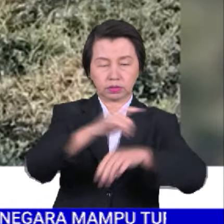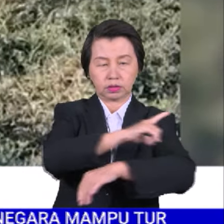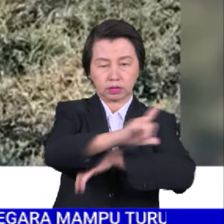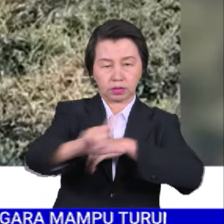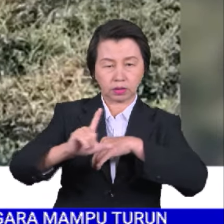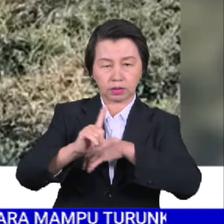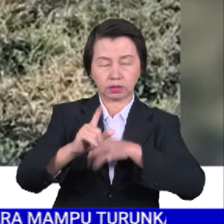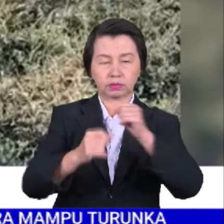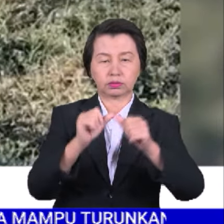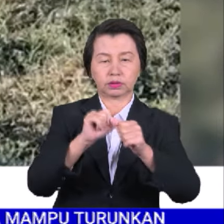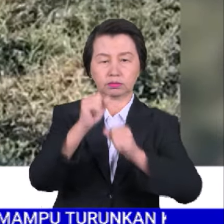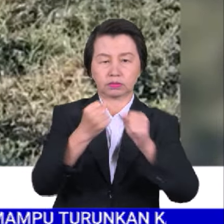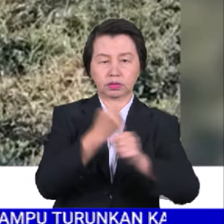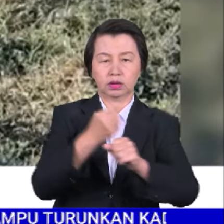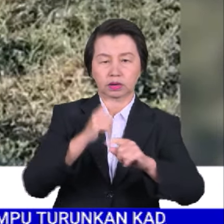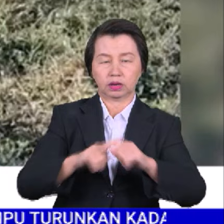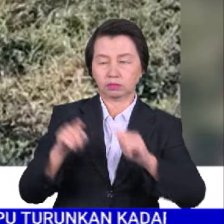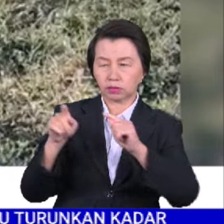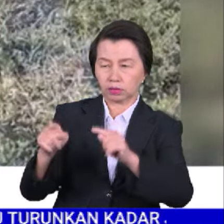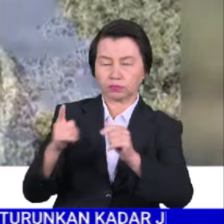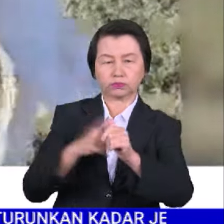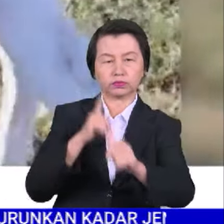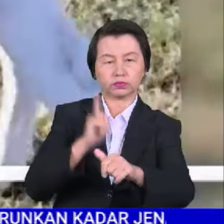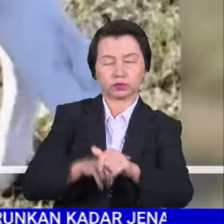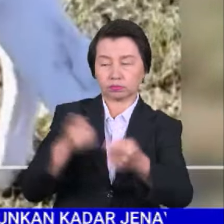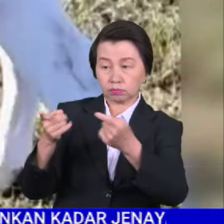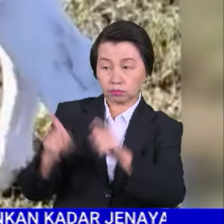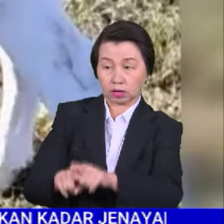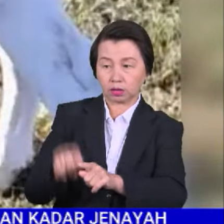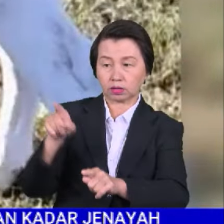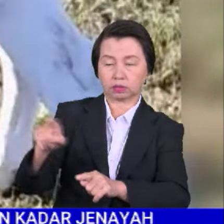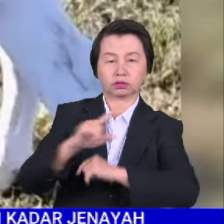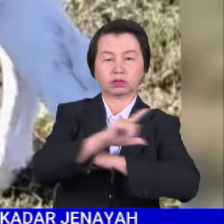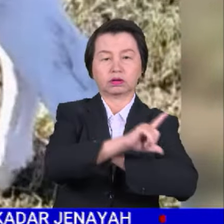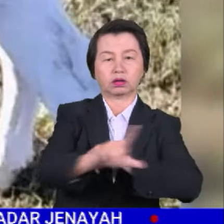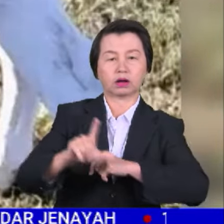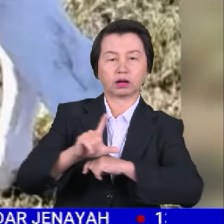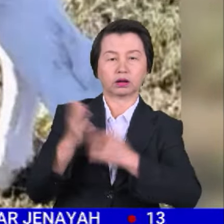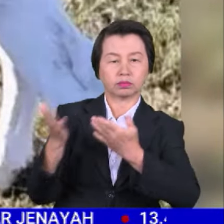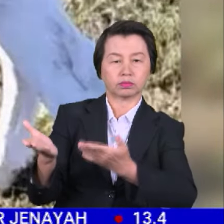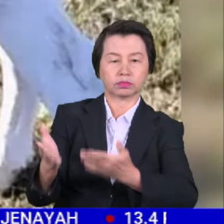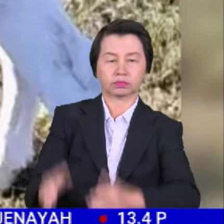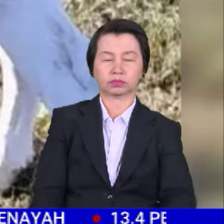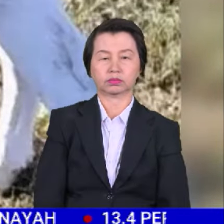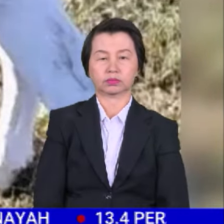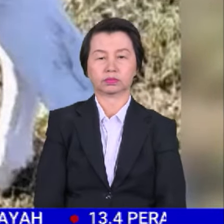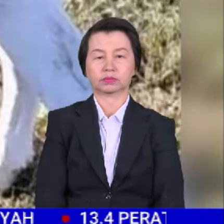mereka setiap tahun. Namun, perkara tersebut adalah kali pertama terjadi di ladang mereka.